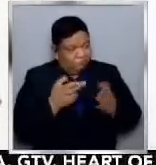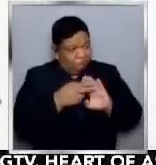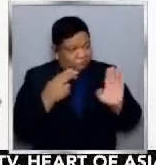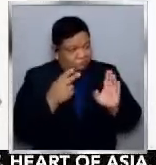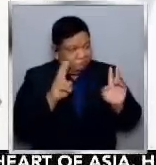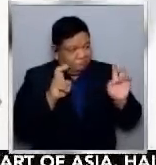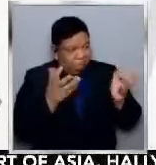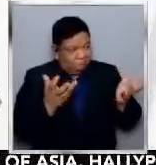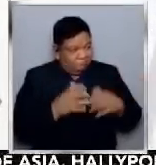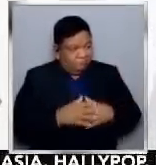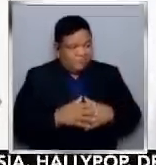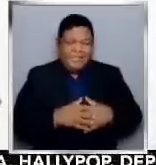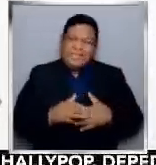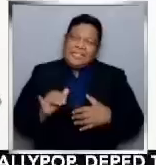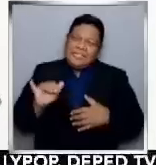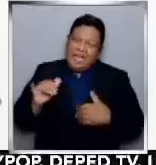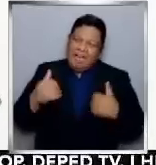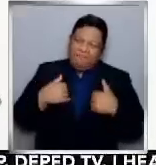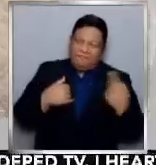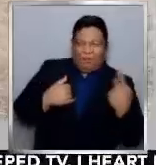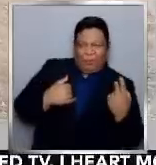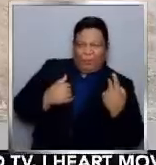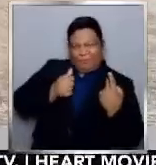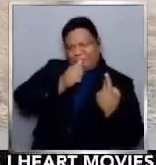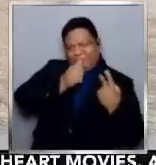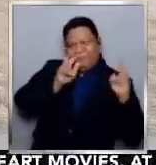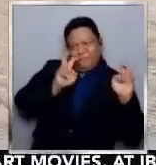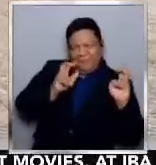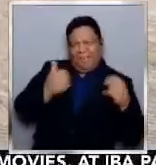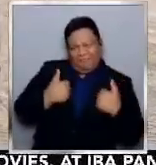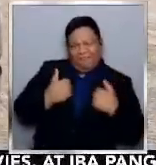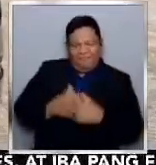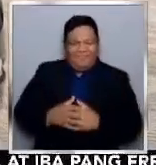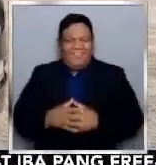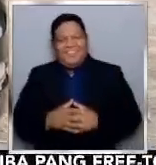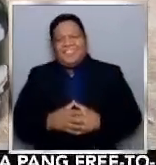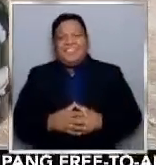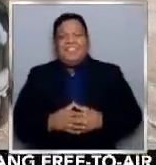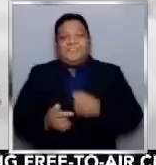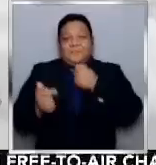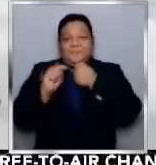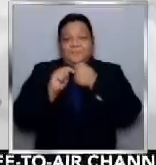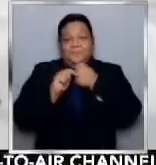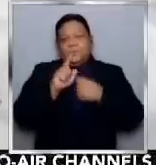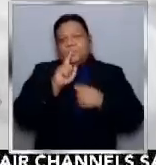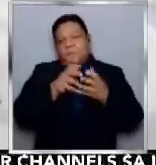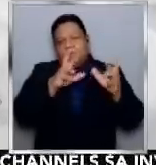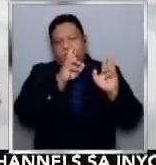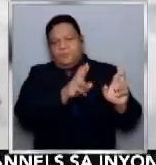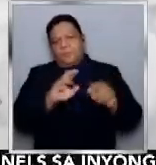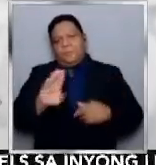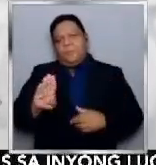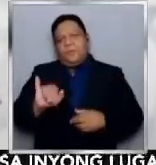We do have labels, sabi nila. Labis daw ang respeto niya kay Bianca dahil sa mga life examples